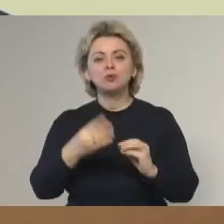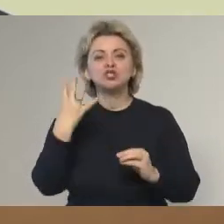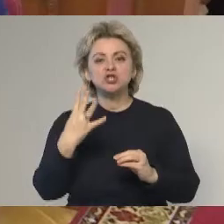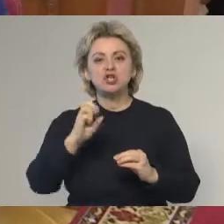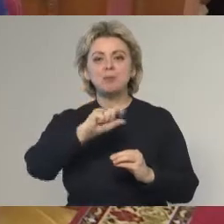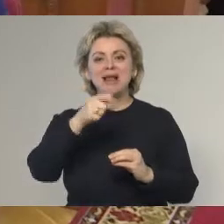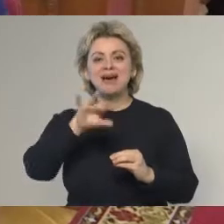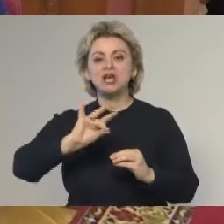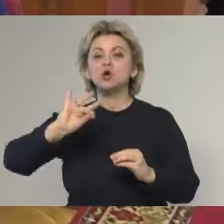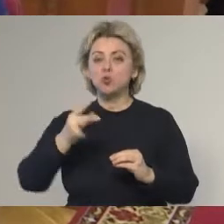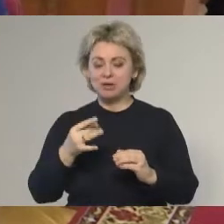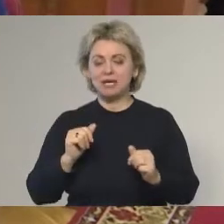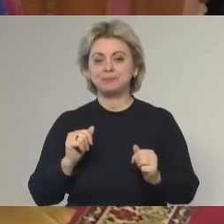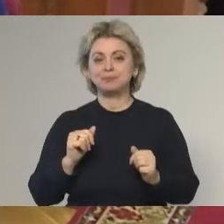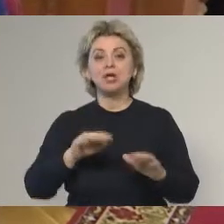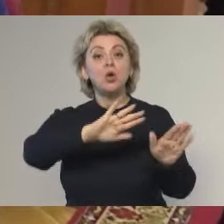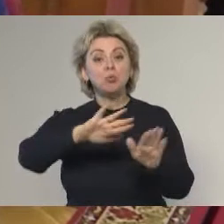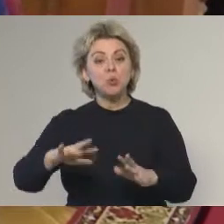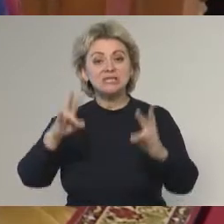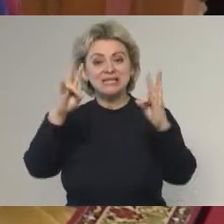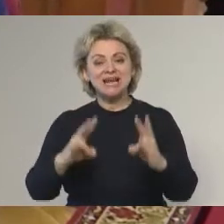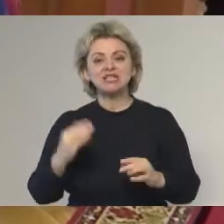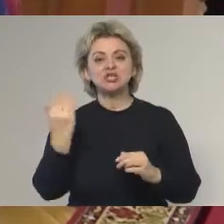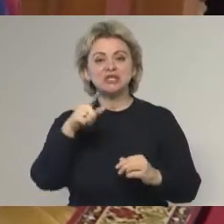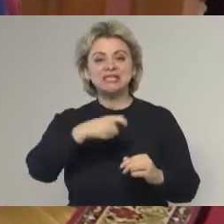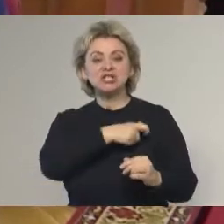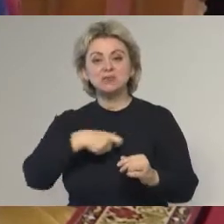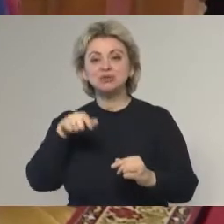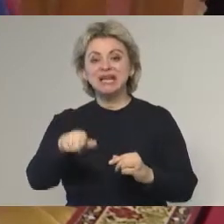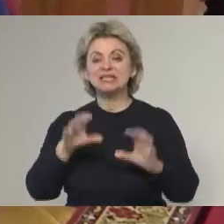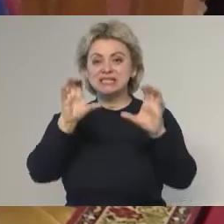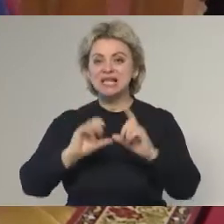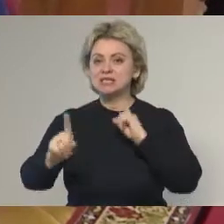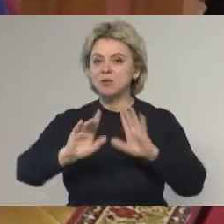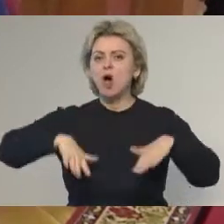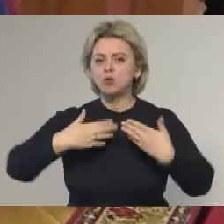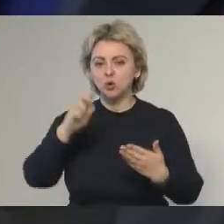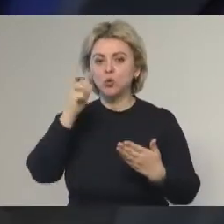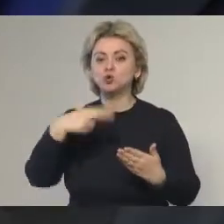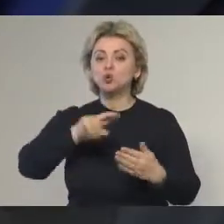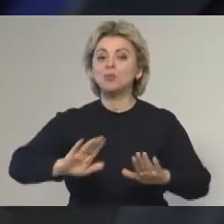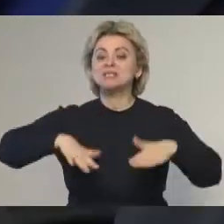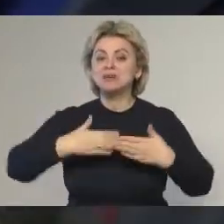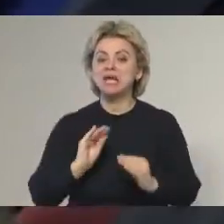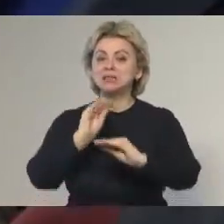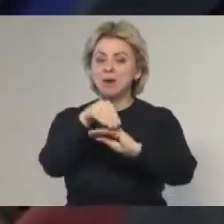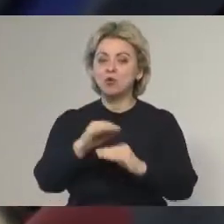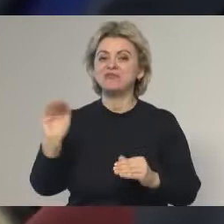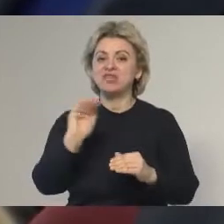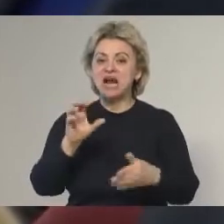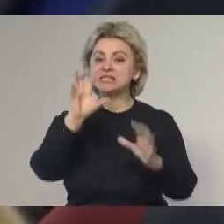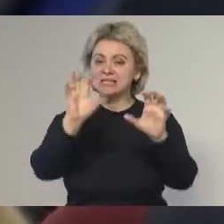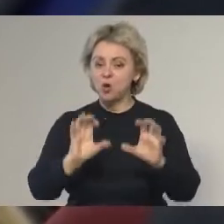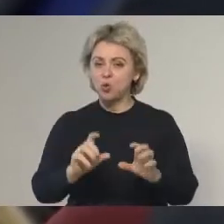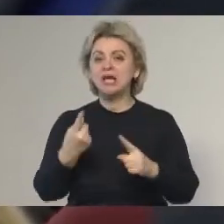4 миллиардов рублей. После трагедии в шахтах депутаты Заксобрания обратились в Госдуму с предложениями дополнить федеральные